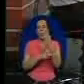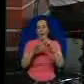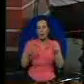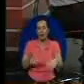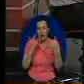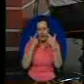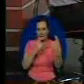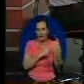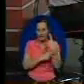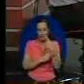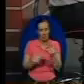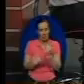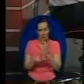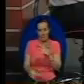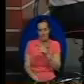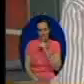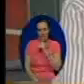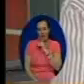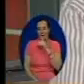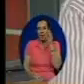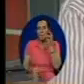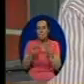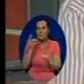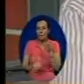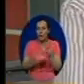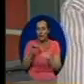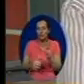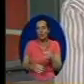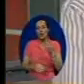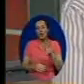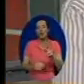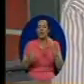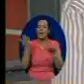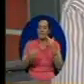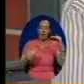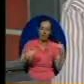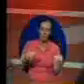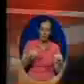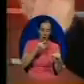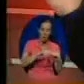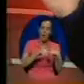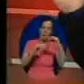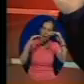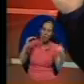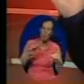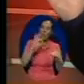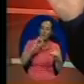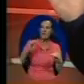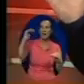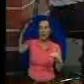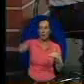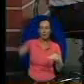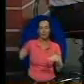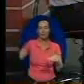להגנת הצרכן והיא עושה מעט מאוד, ובבתי המשפט יש הבדל בין הערכאות הנמוכות לערכאות הנמוכות. בנמוכות אנחנו מצב סביר ובגבוהה